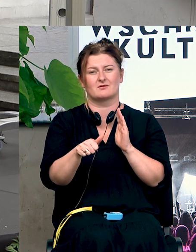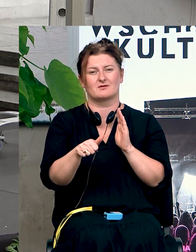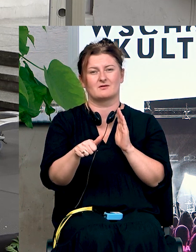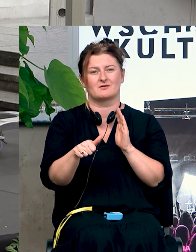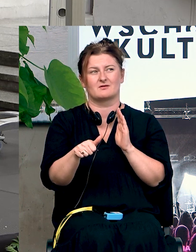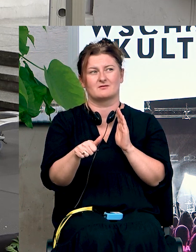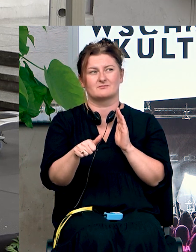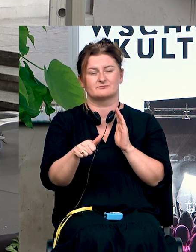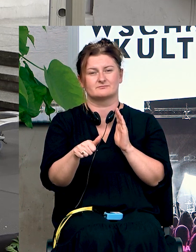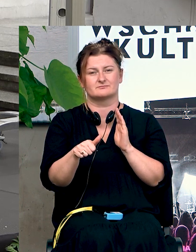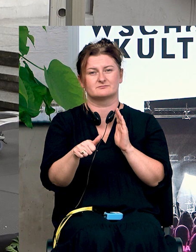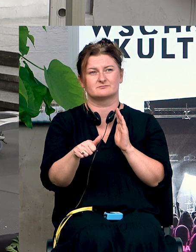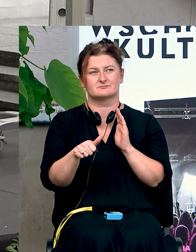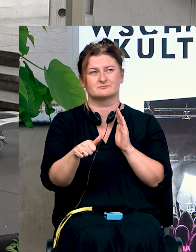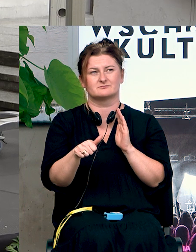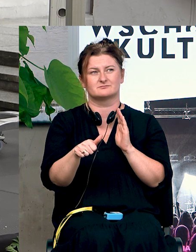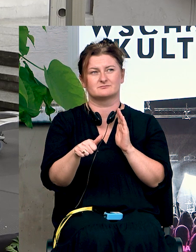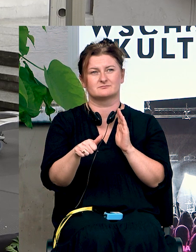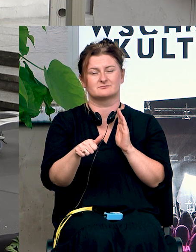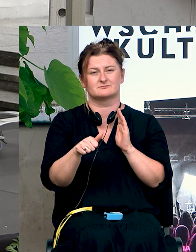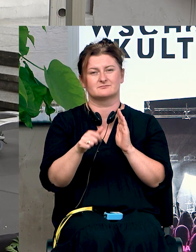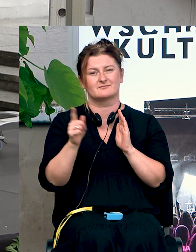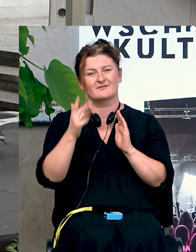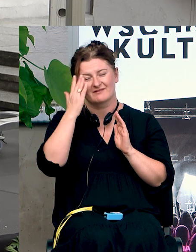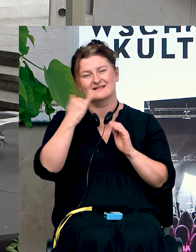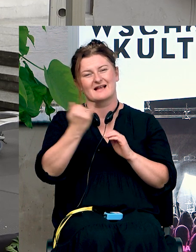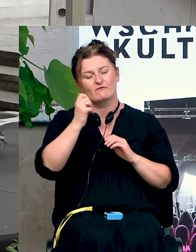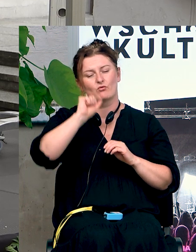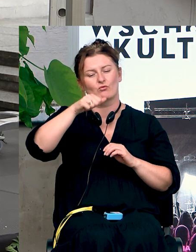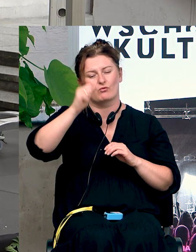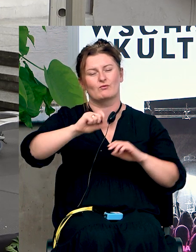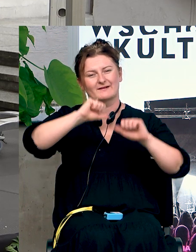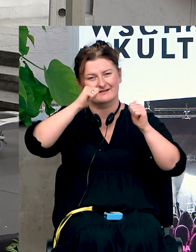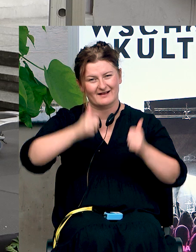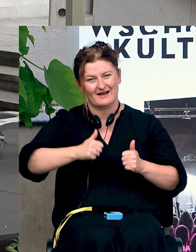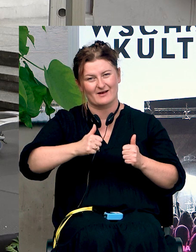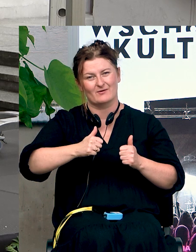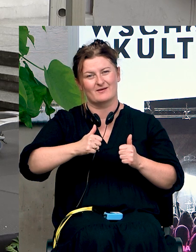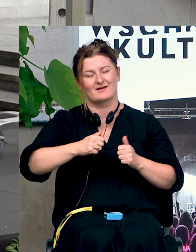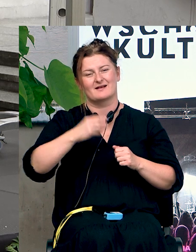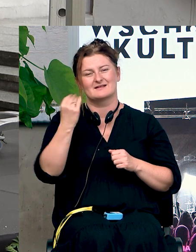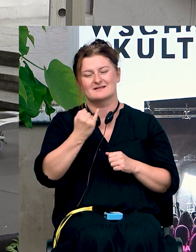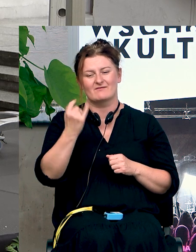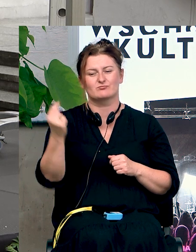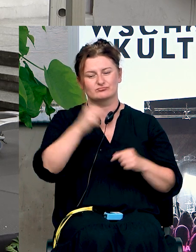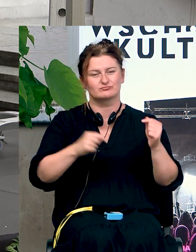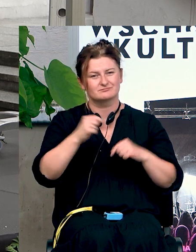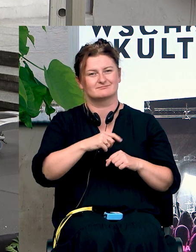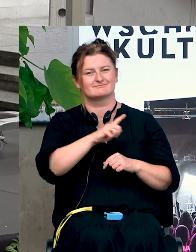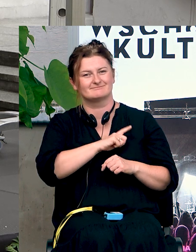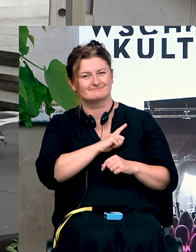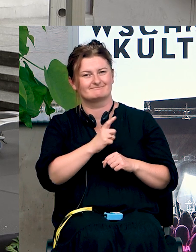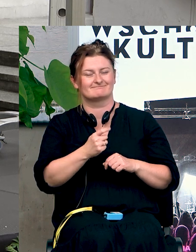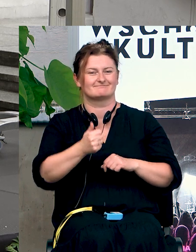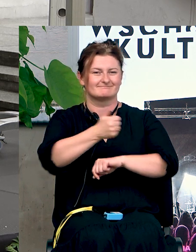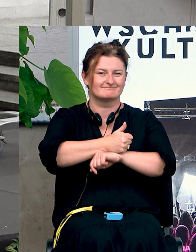wyjątek od jego stałej obecności, od jego patronowania temu, co